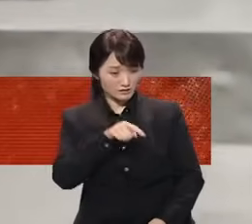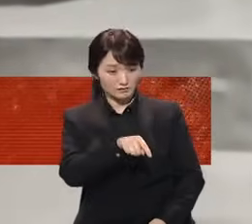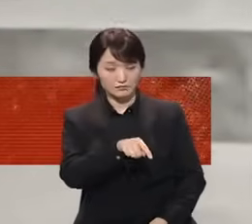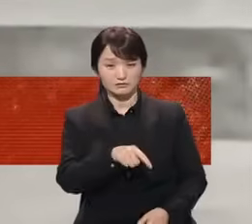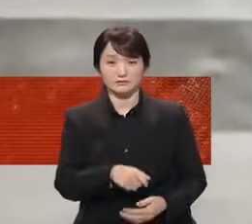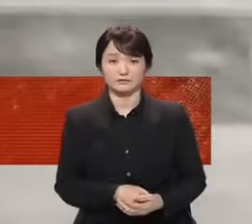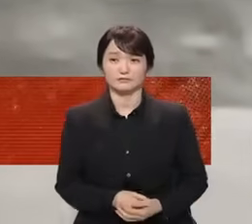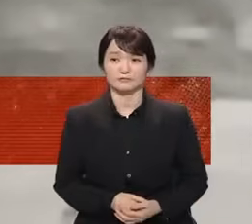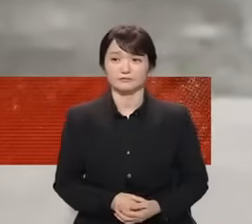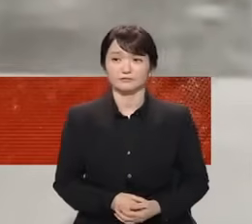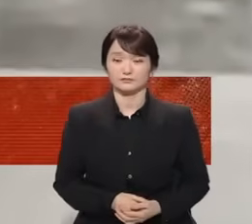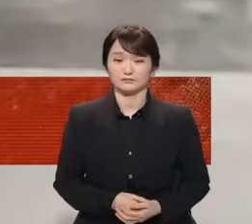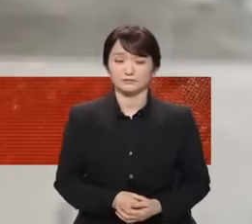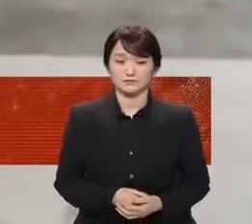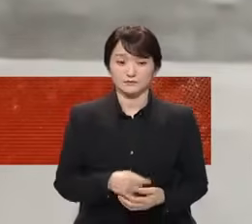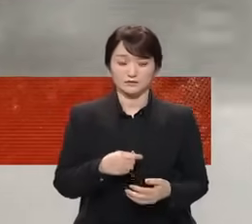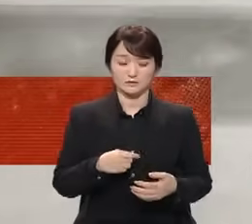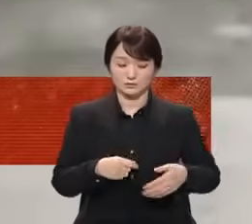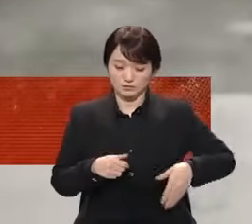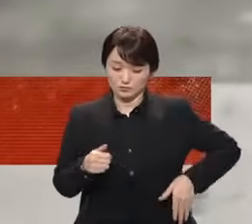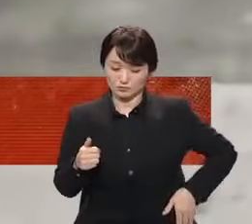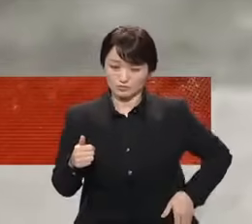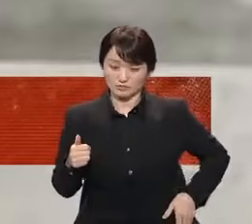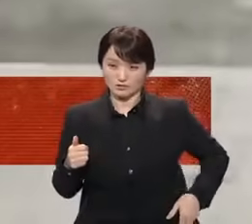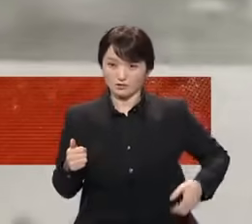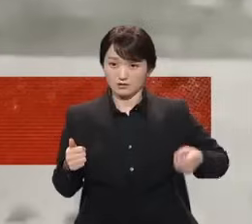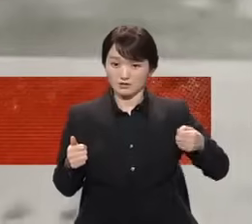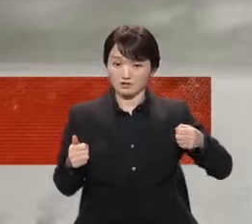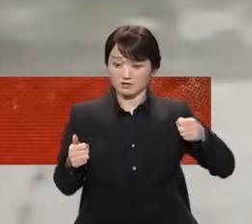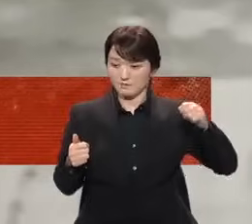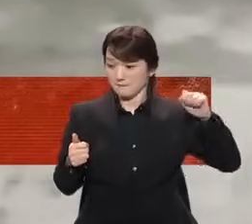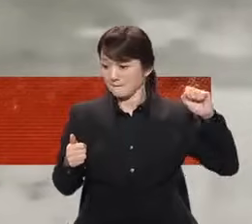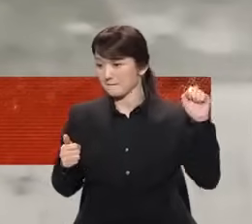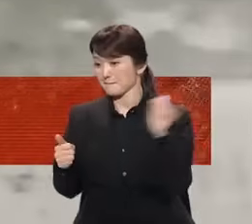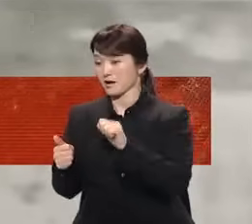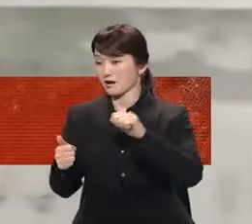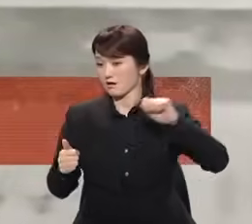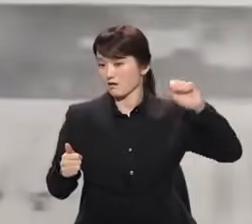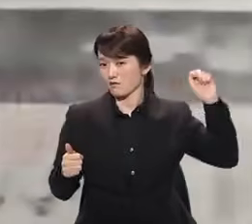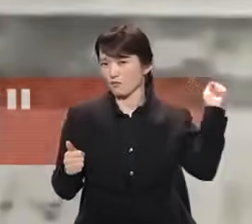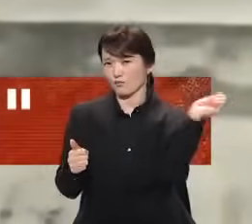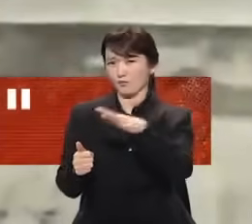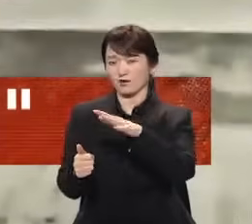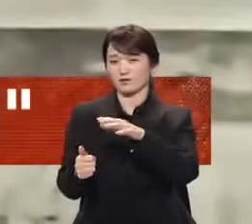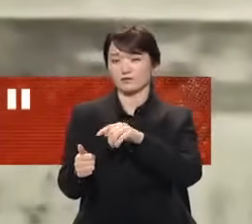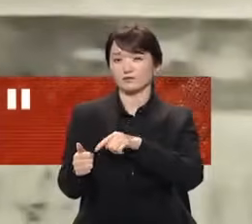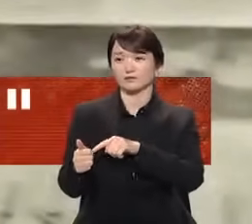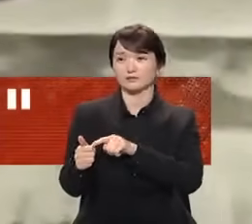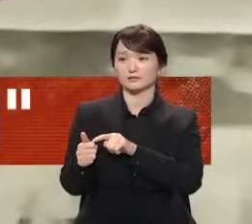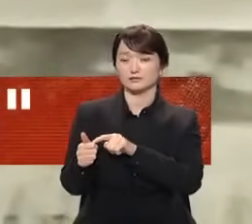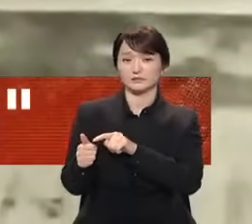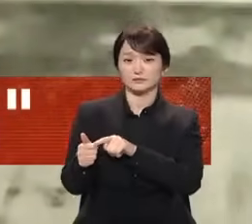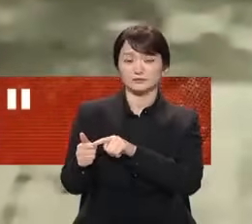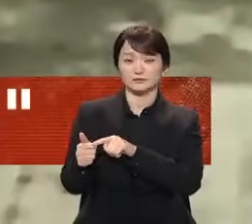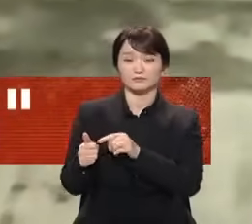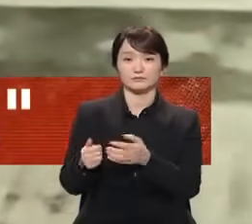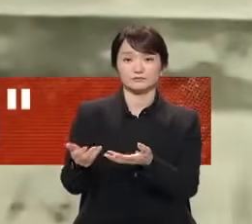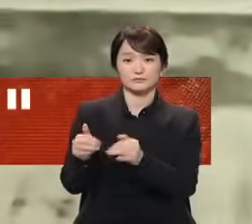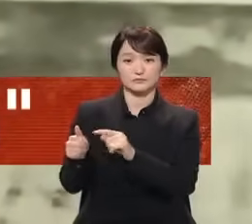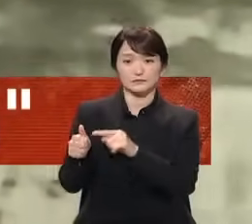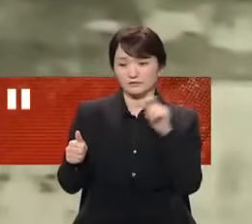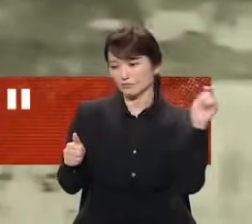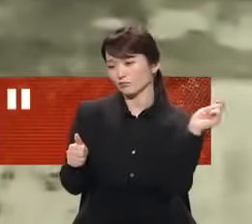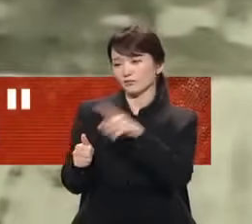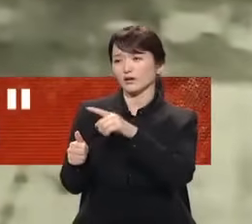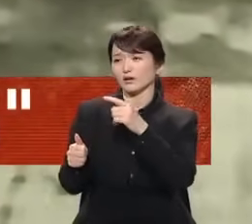사장이 본인의 주머니에서 둔기를 꺼내서 휘두르고 심지어는 던졌다고 해요. 그래서 이 제보자, 이 직원은 둔기에